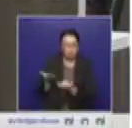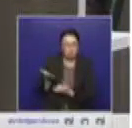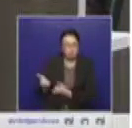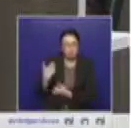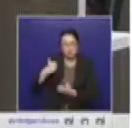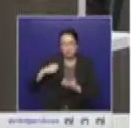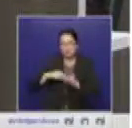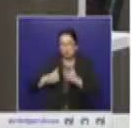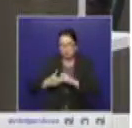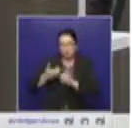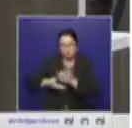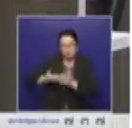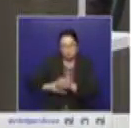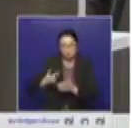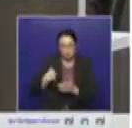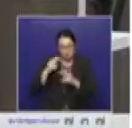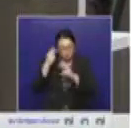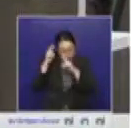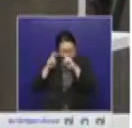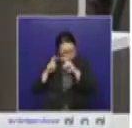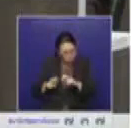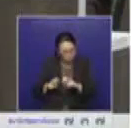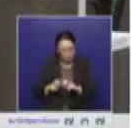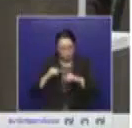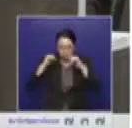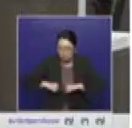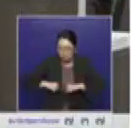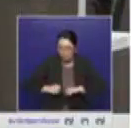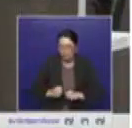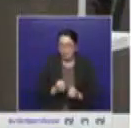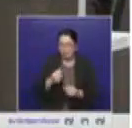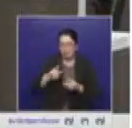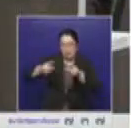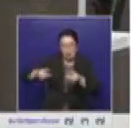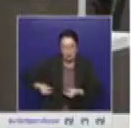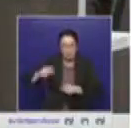ฉยเลยอ่ะนี่แหละนี่ก็คือผลพวงของรัฐธรรมนูญฉบับนี้ ใช่ไง นะนะ